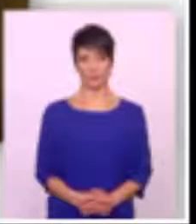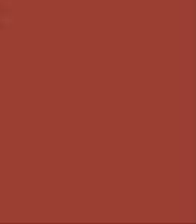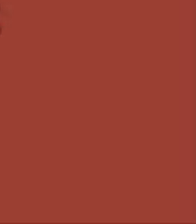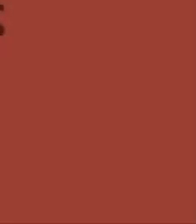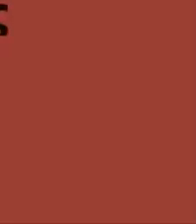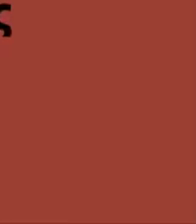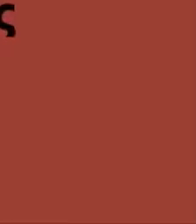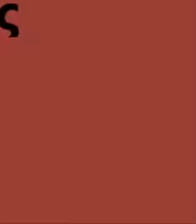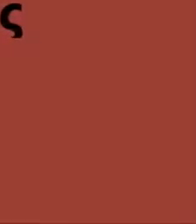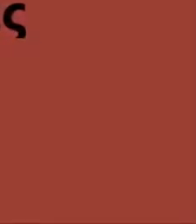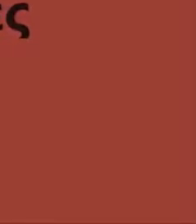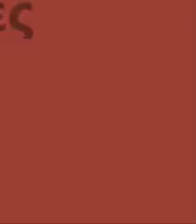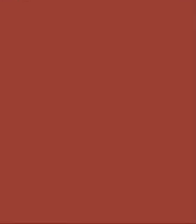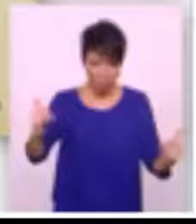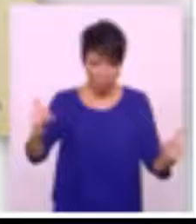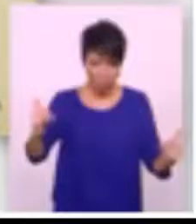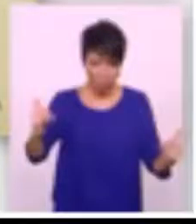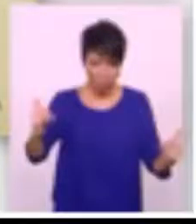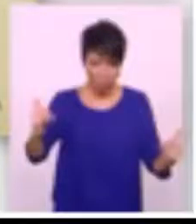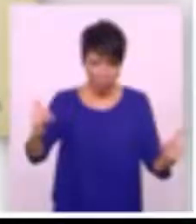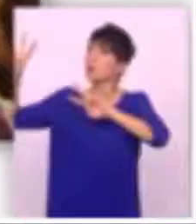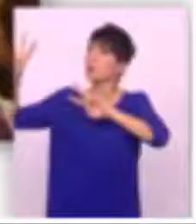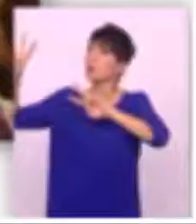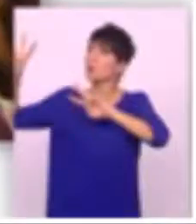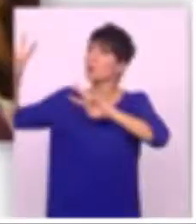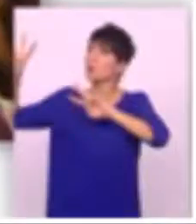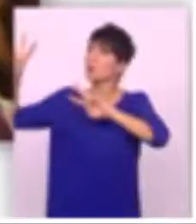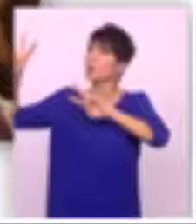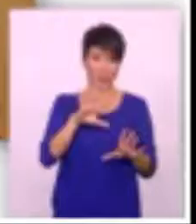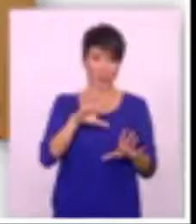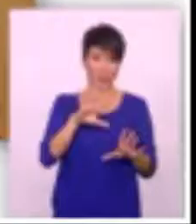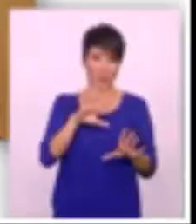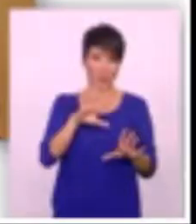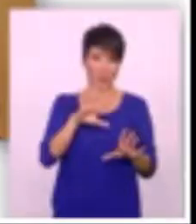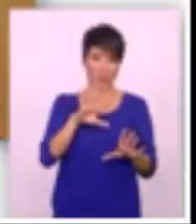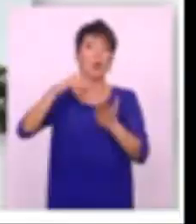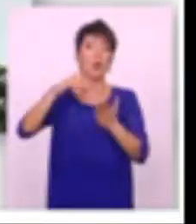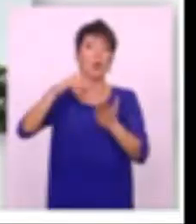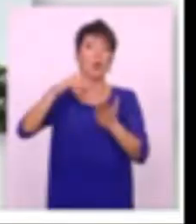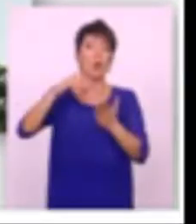Αμπελόκηποι Αθήνας και ντοκιμαντέρ. Πώς κατέρευσε το γυροκομείο Αθηνών.